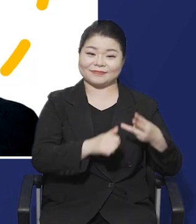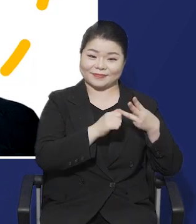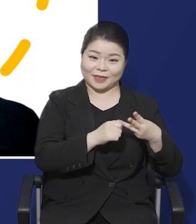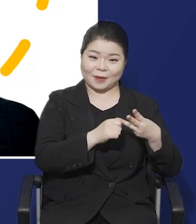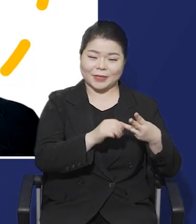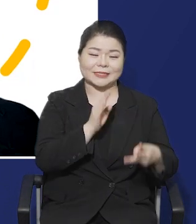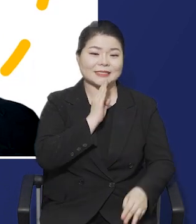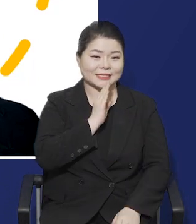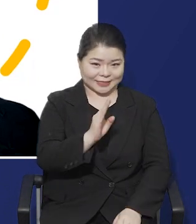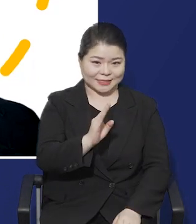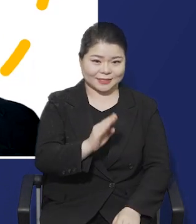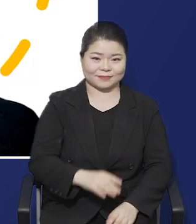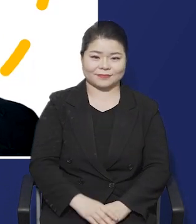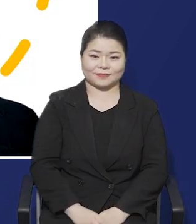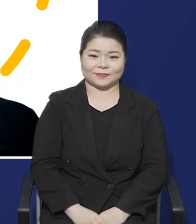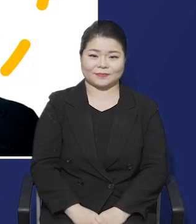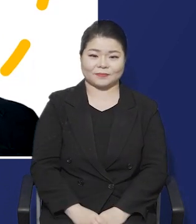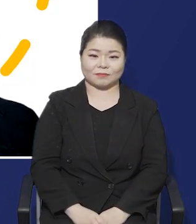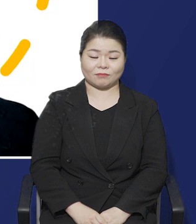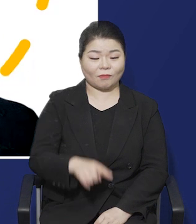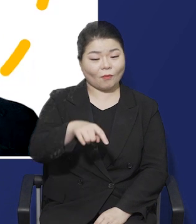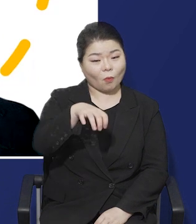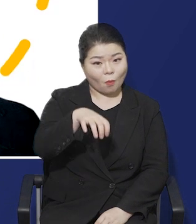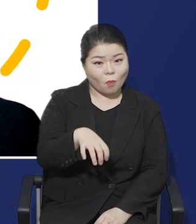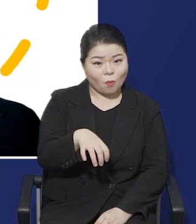다음으로는 즉시성입니다. 현장에서